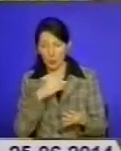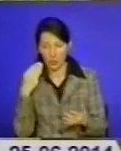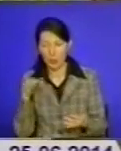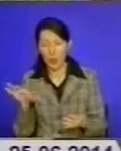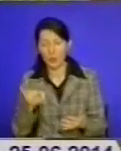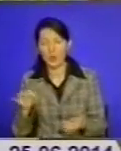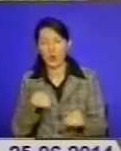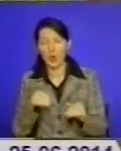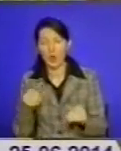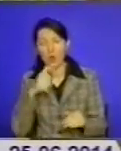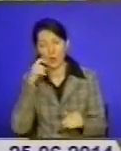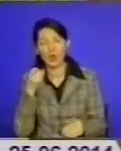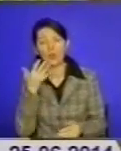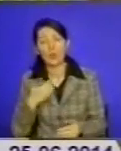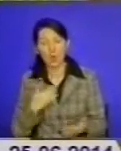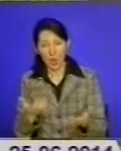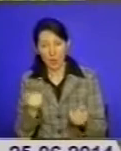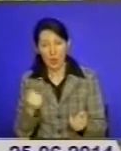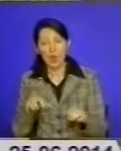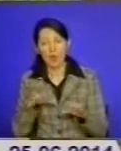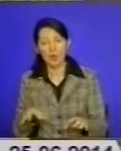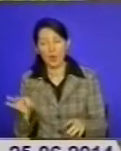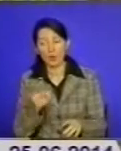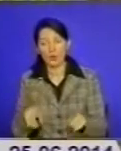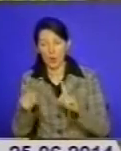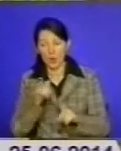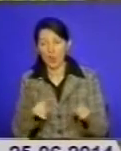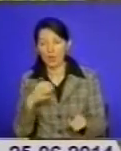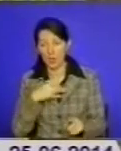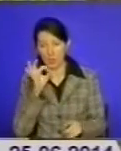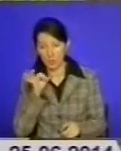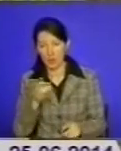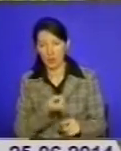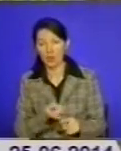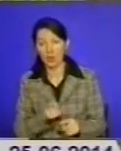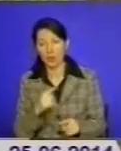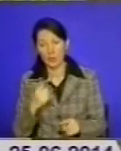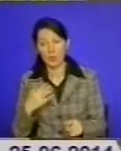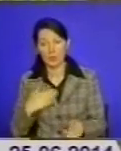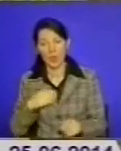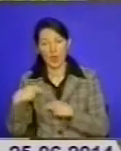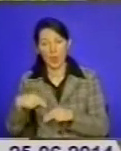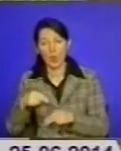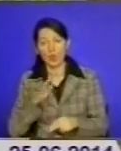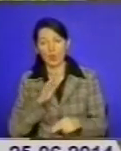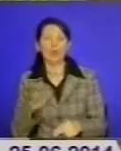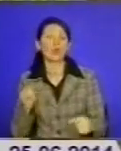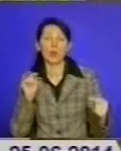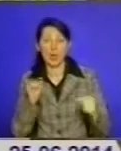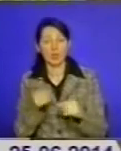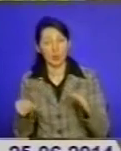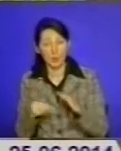мене обрали головою обласної ради, я сказав, одним з моїх моментів це буде підвищення ролі власних депутатів, це антикорупційна складова